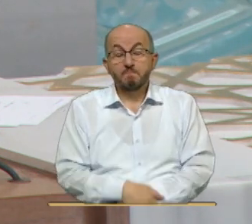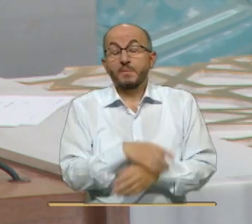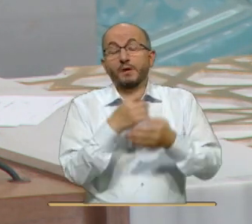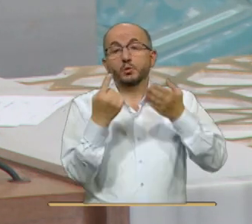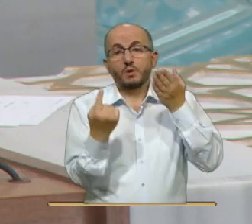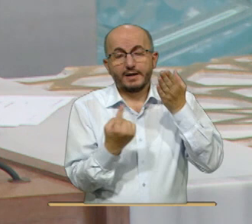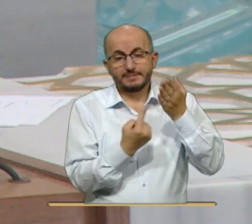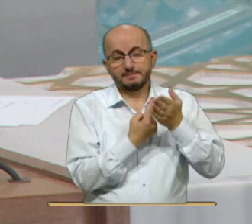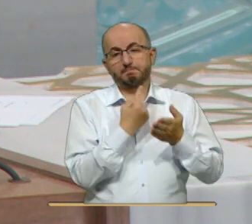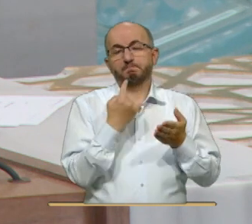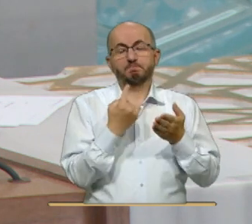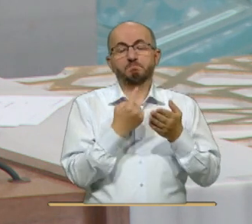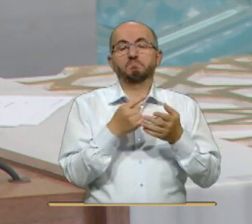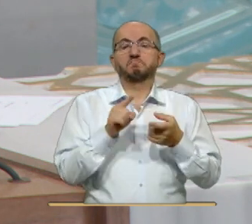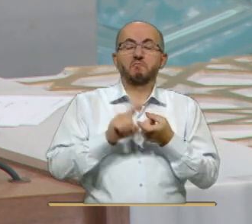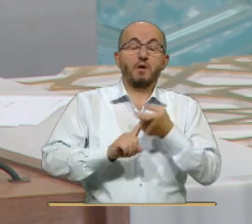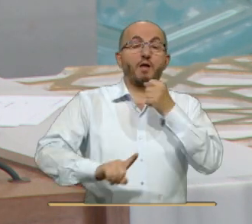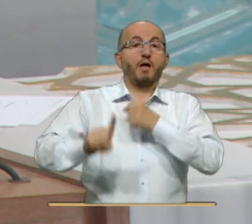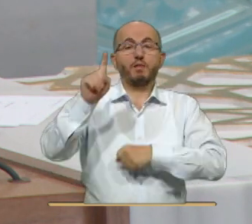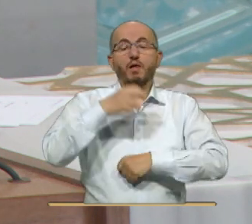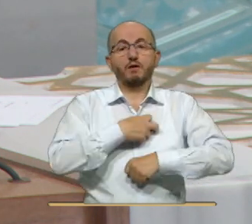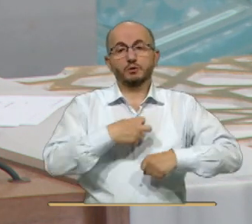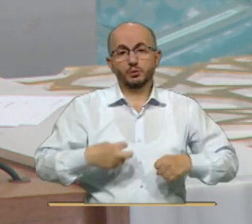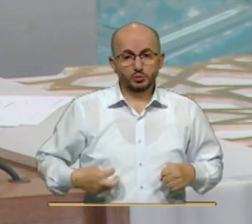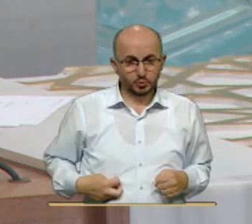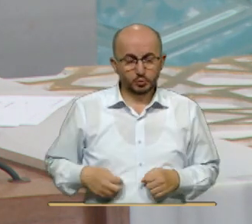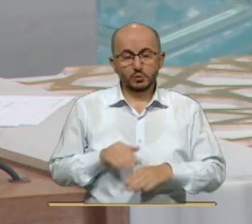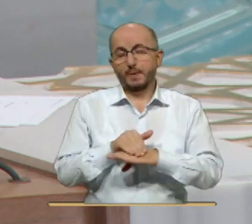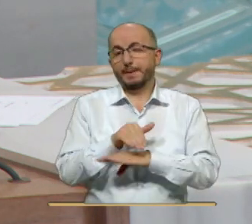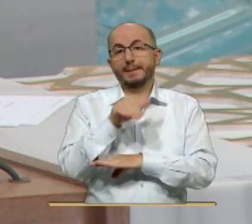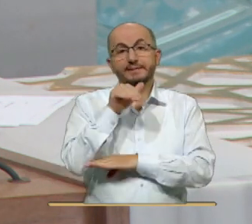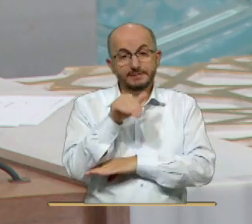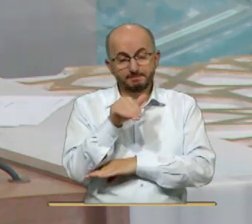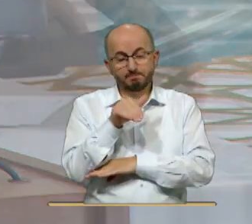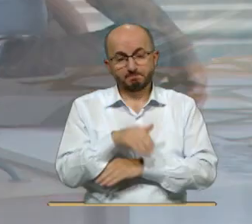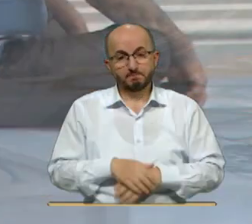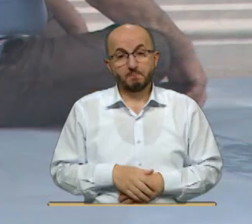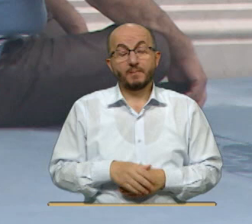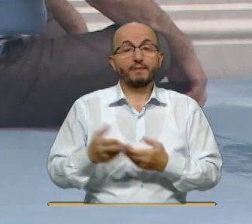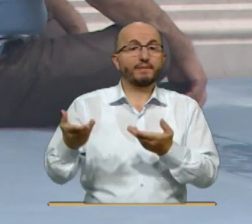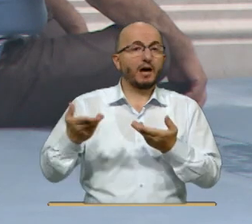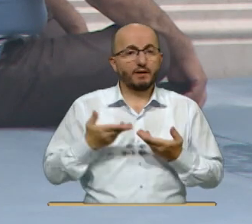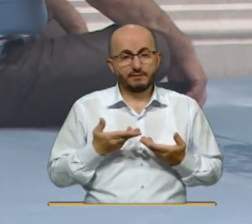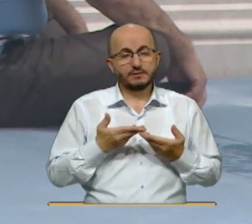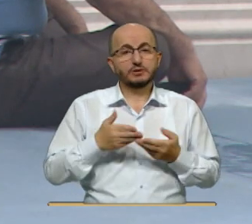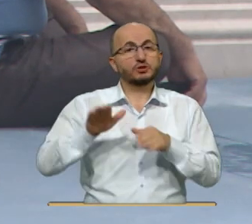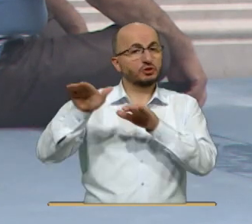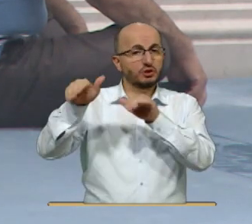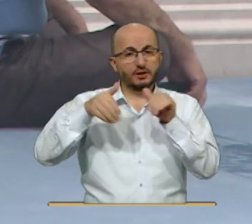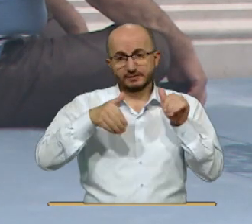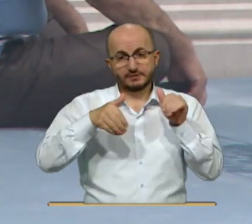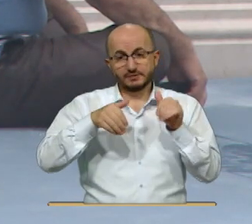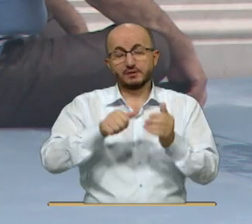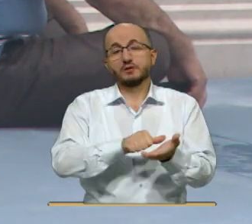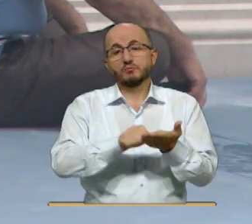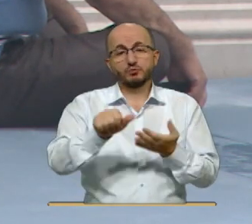Kur'an ve Allah Resulü'nün hayatı, daveti, çağrısı